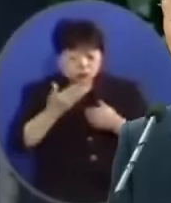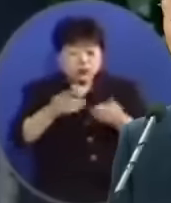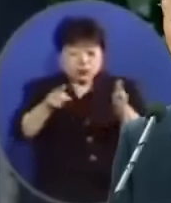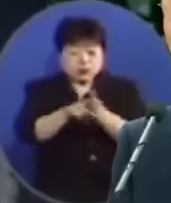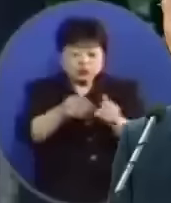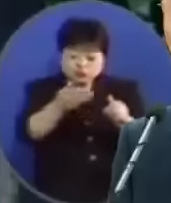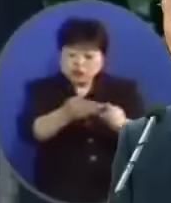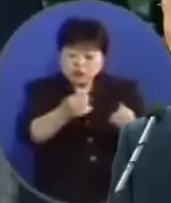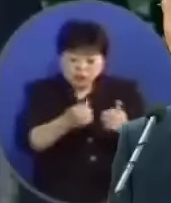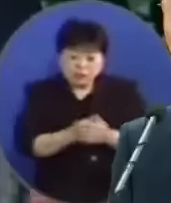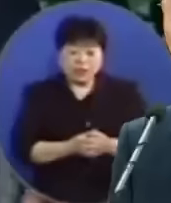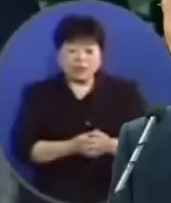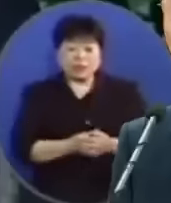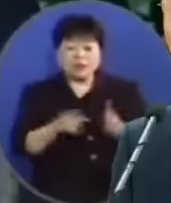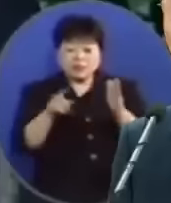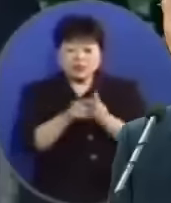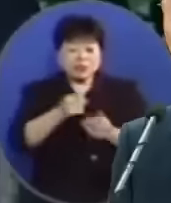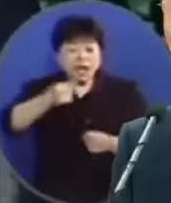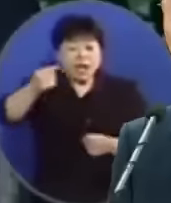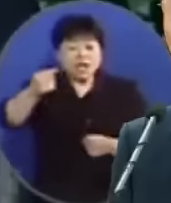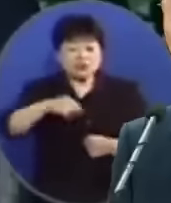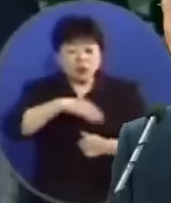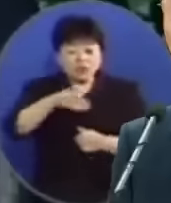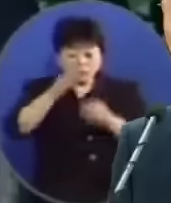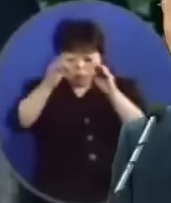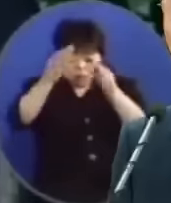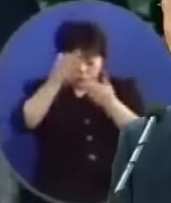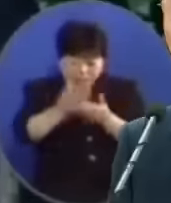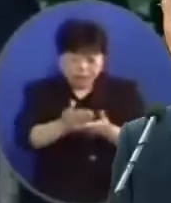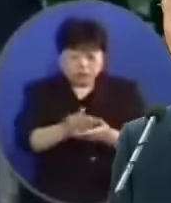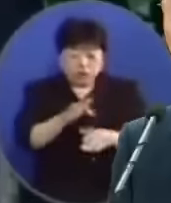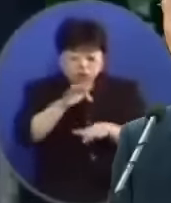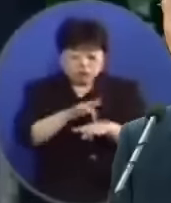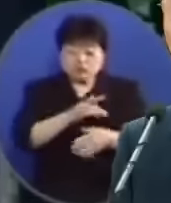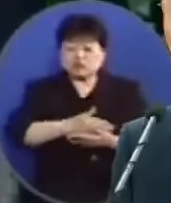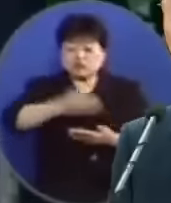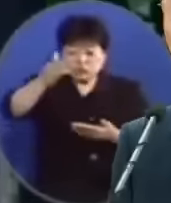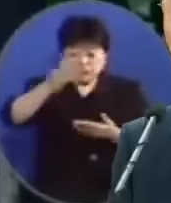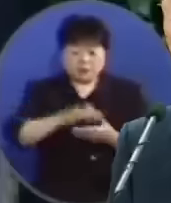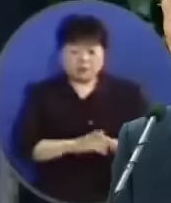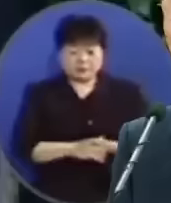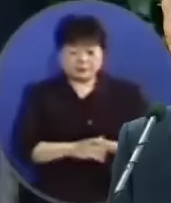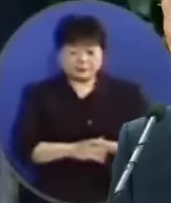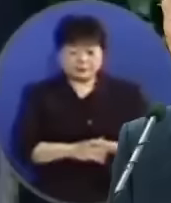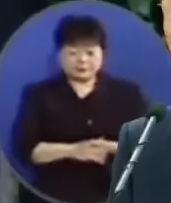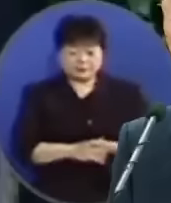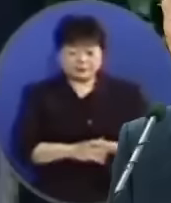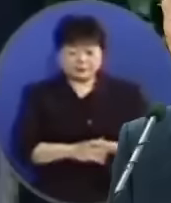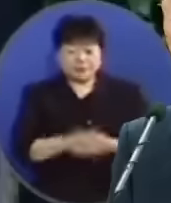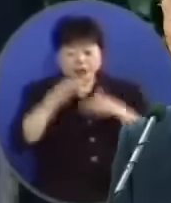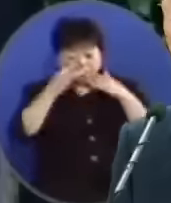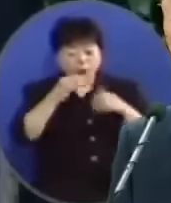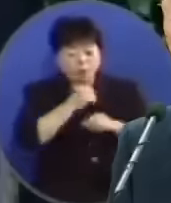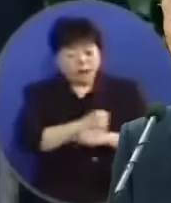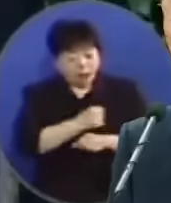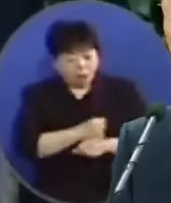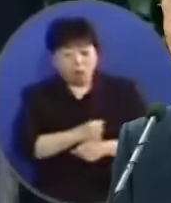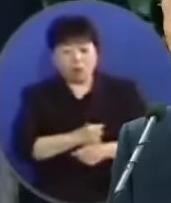믿음을 주셨으므로 그 믿음을 가지고 환경을 바라보지 말고 귀신도 쫓아내시고 방언을